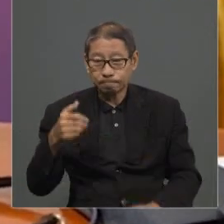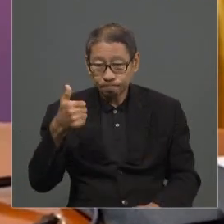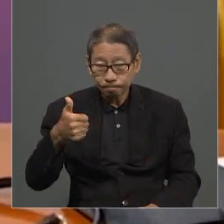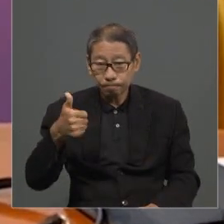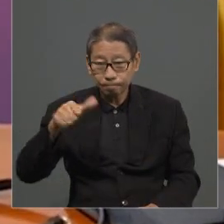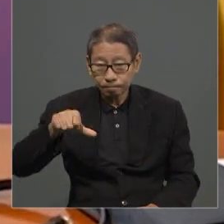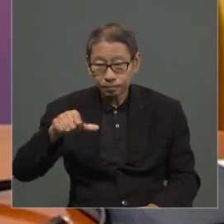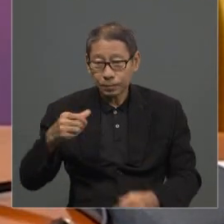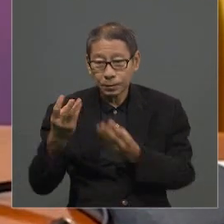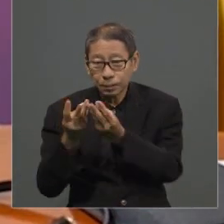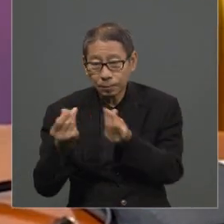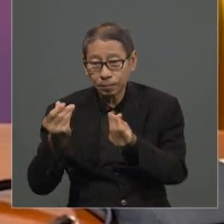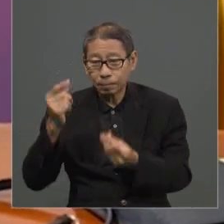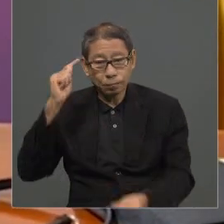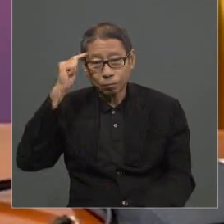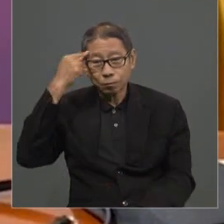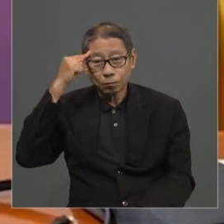ไม่ทราบรายละเอียดนะคะ